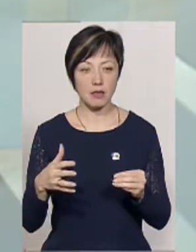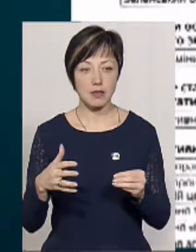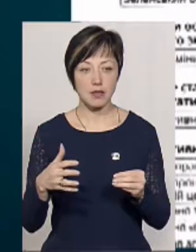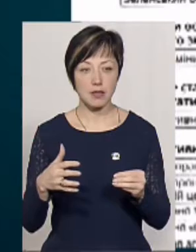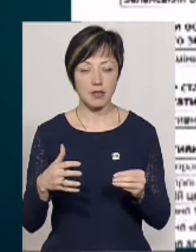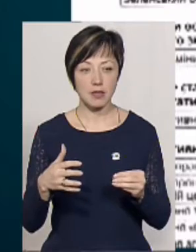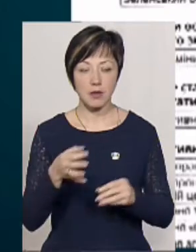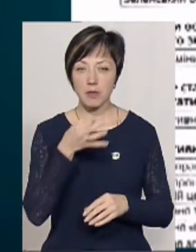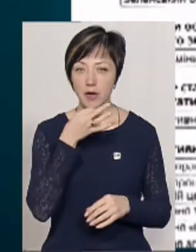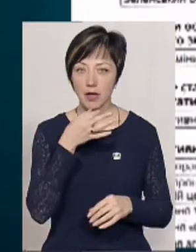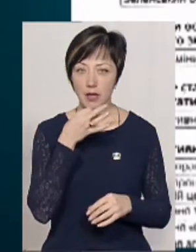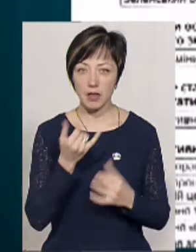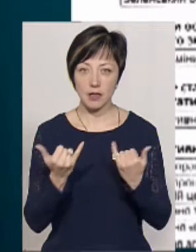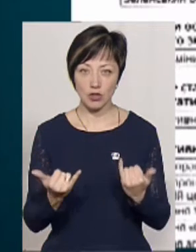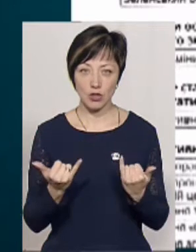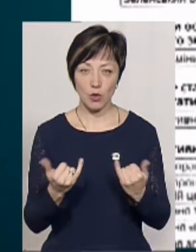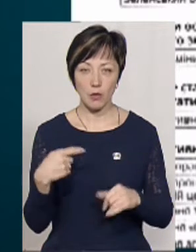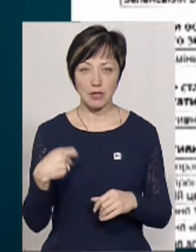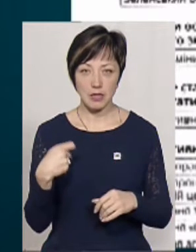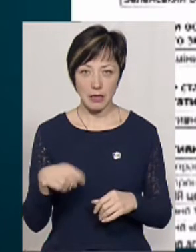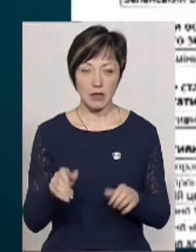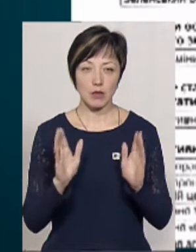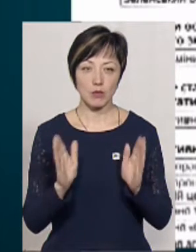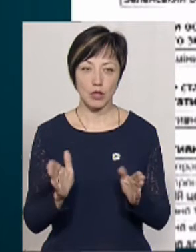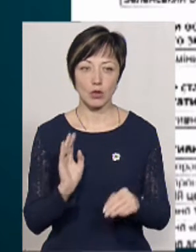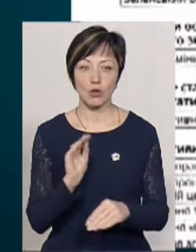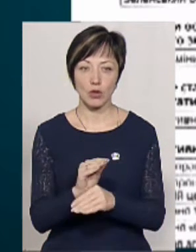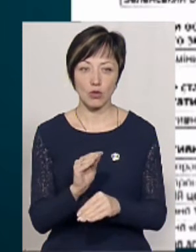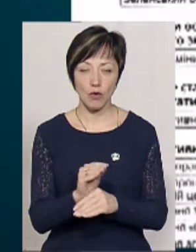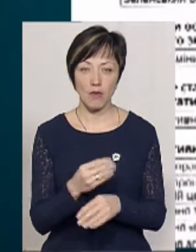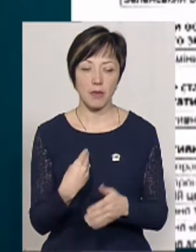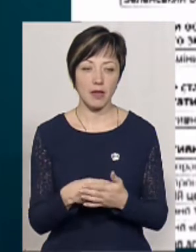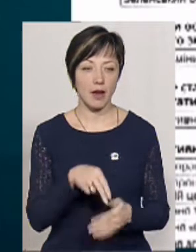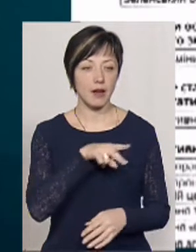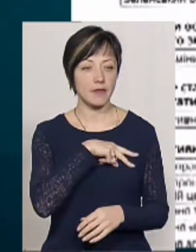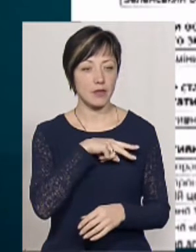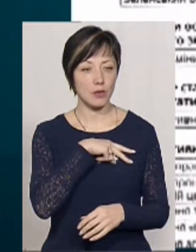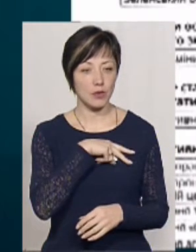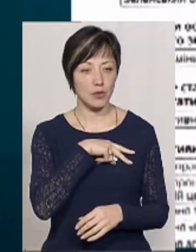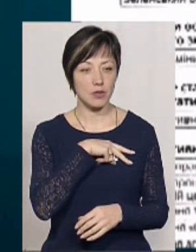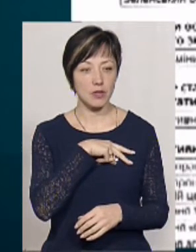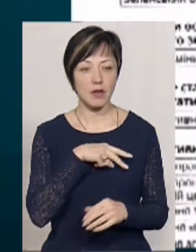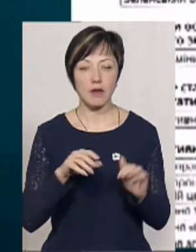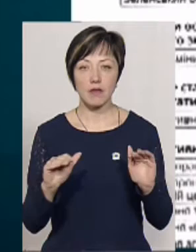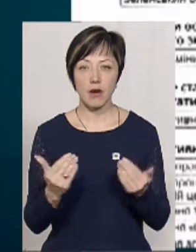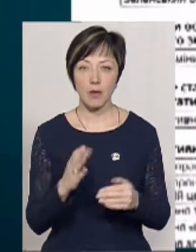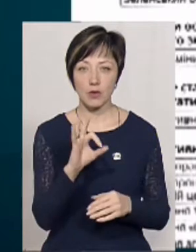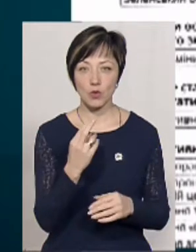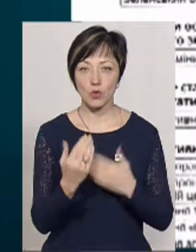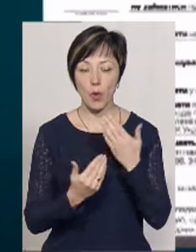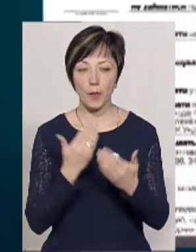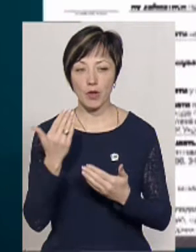прихильників чинного президента, за це їм буде додаткова матеріальна винагорода, як в рамках